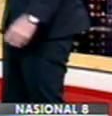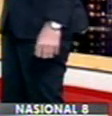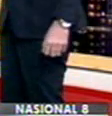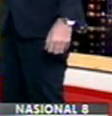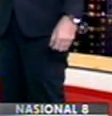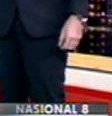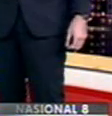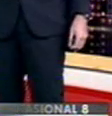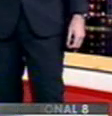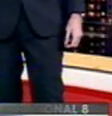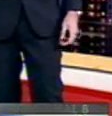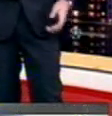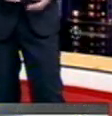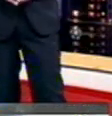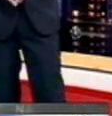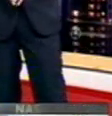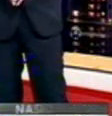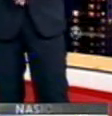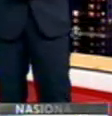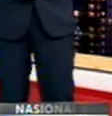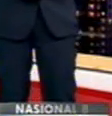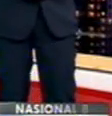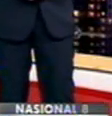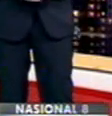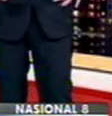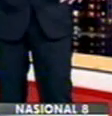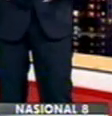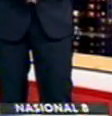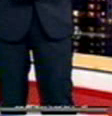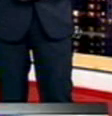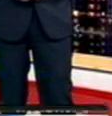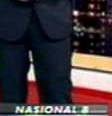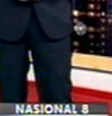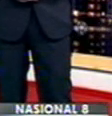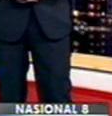katif Rang undang-undang perusahan kecil dan sederhana PKS Diang